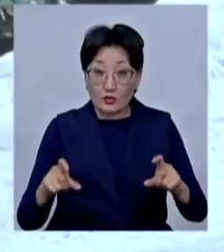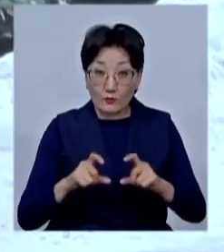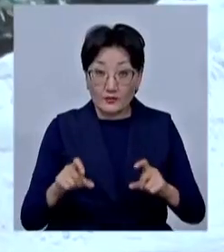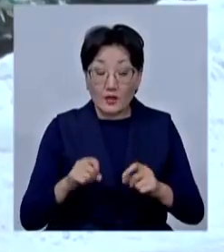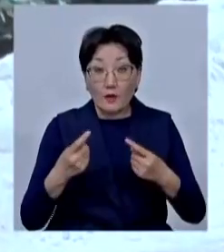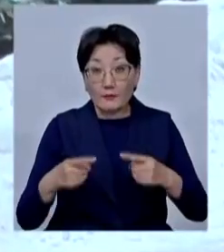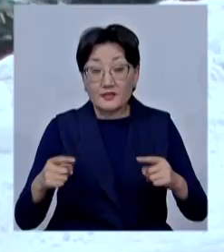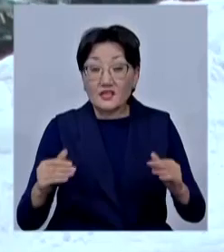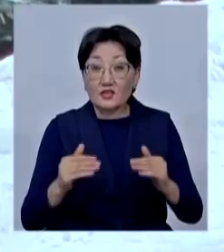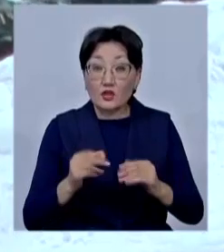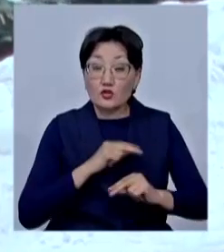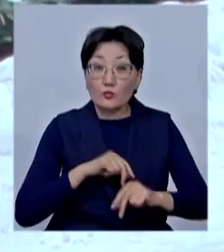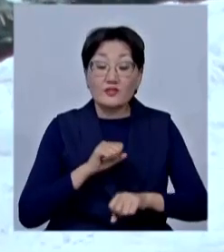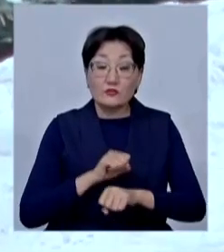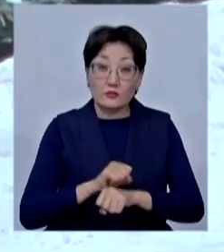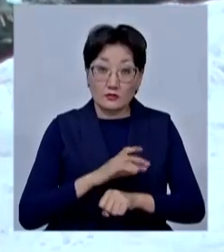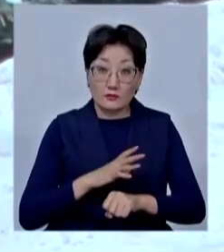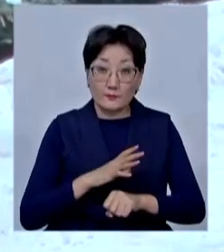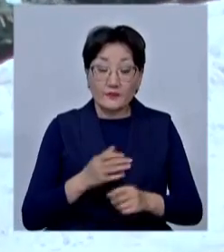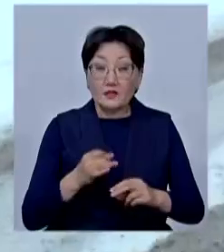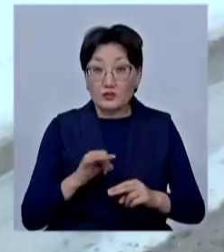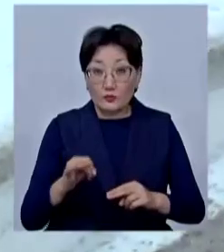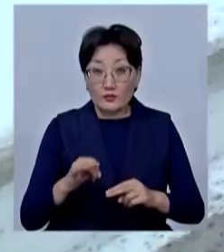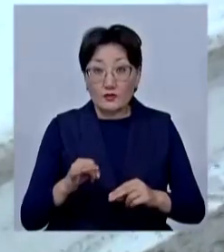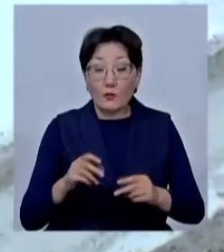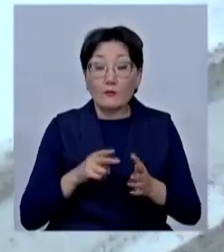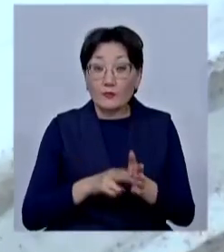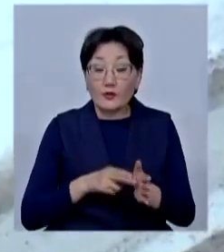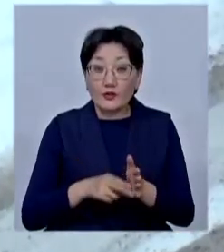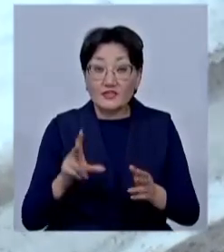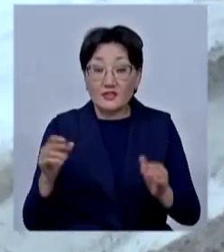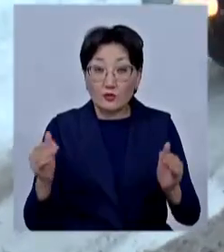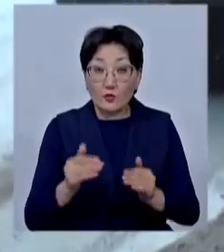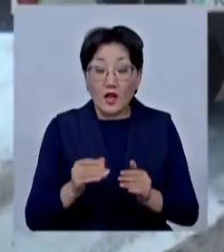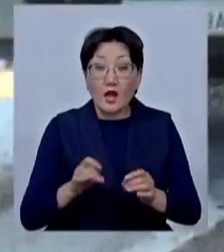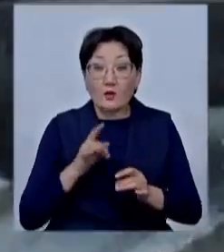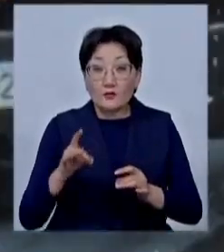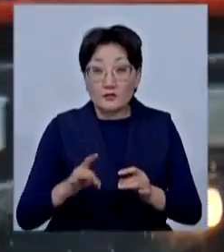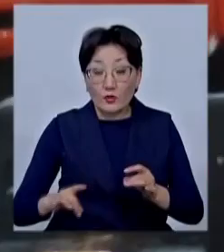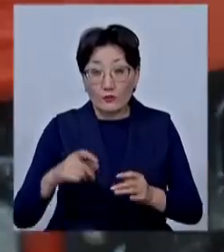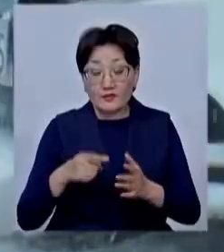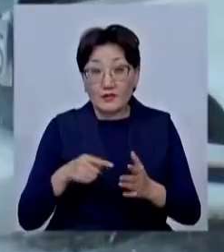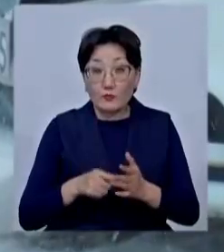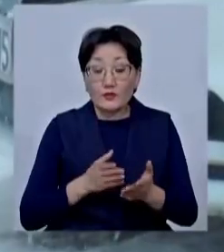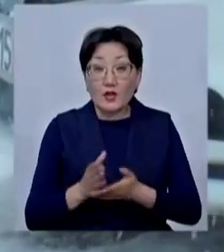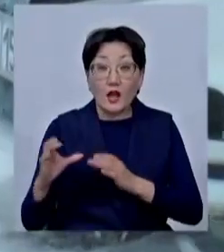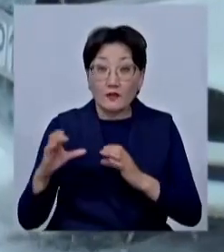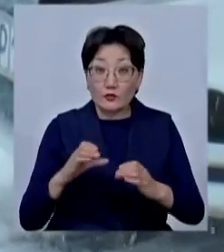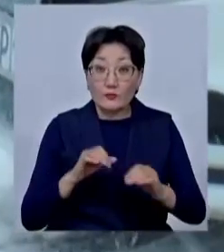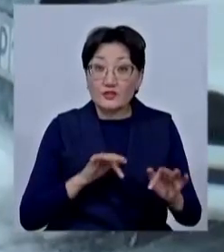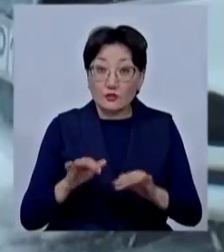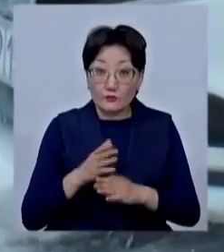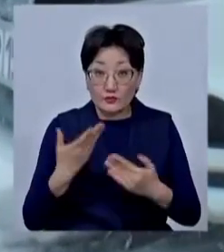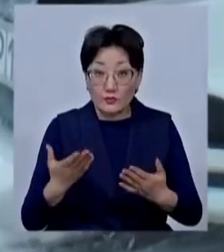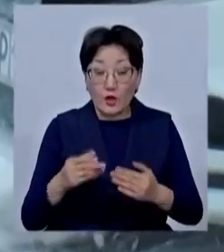дүкендерінің басқа нысандар жұмысын тоқтатқан. Сонымен қатар пойыздар саны қысқарып, аудан мен қала ішілік автобустар жүрмейді.